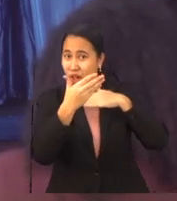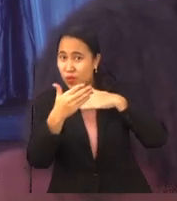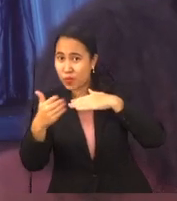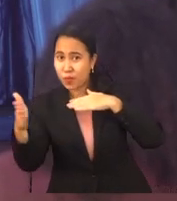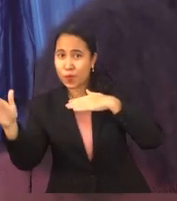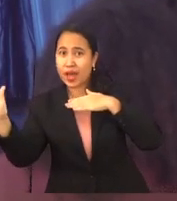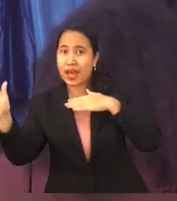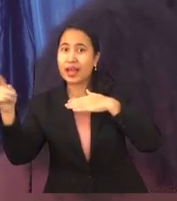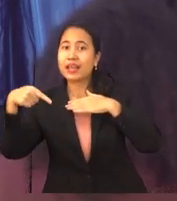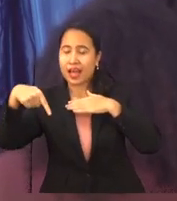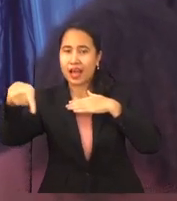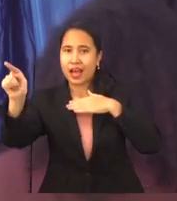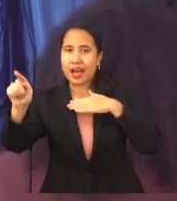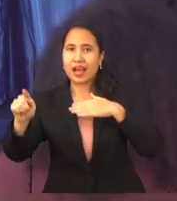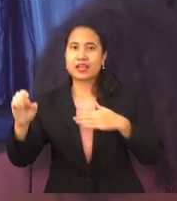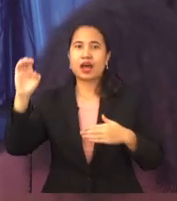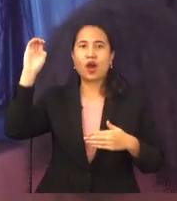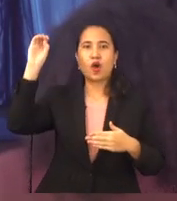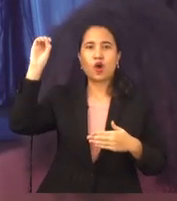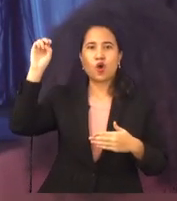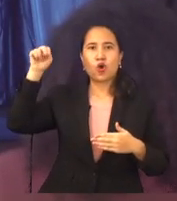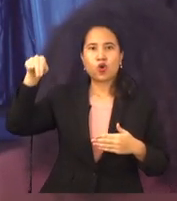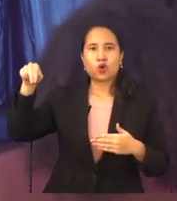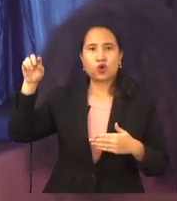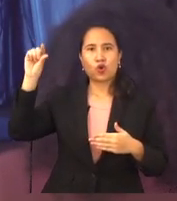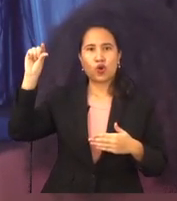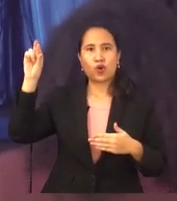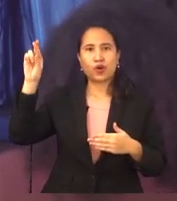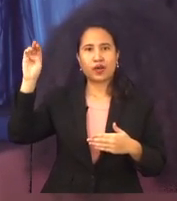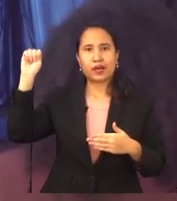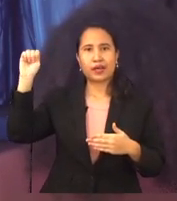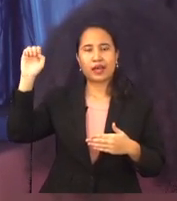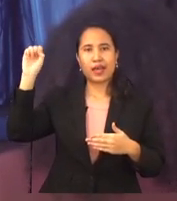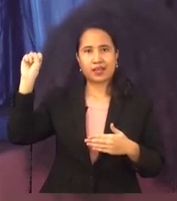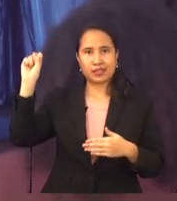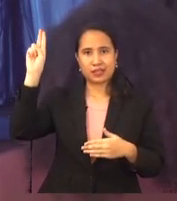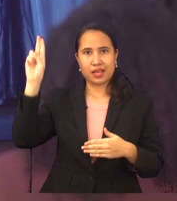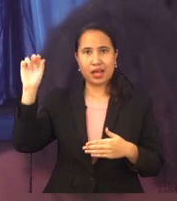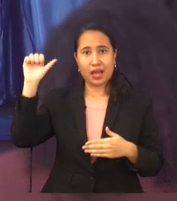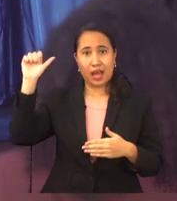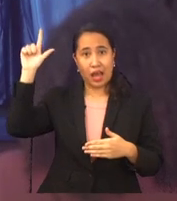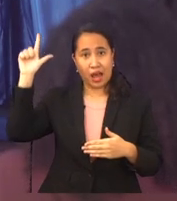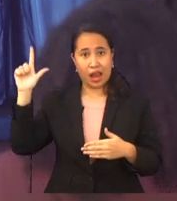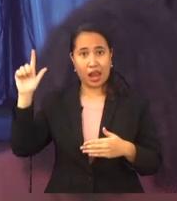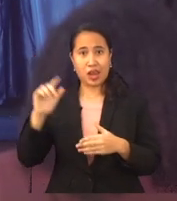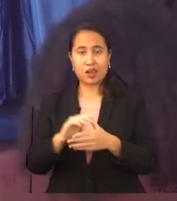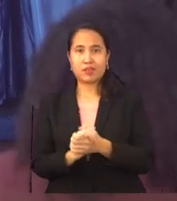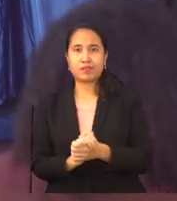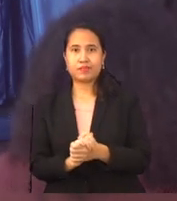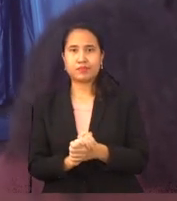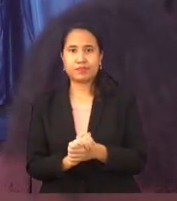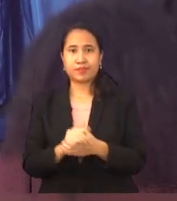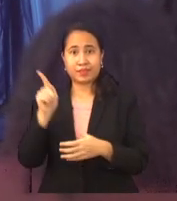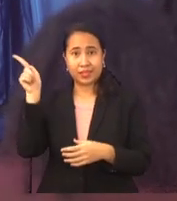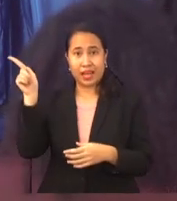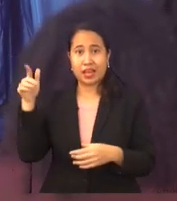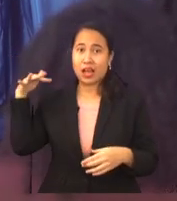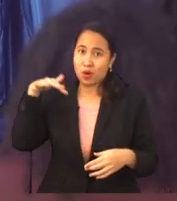de congreshal te gaan, waar het perscentrum is ingesteld, van waaruit dit ook live te volgen